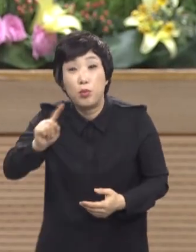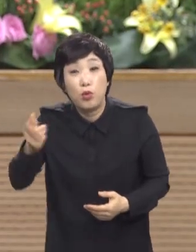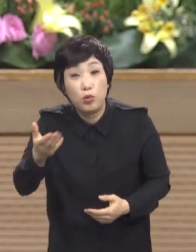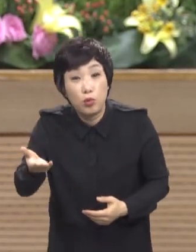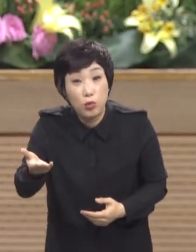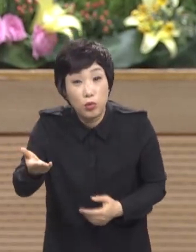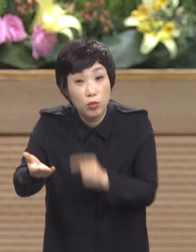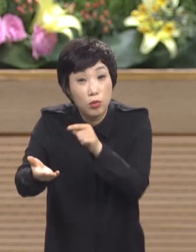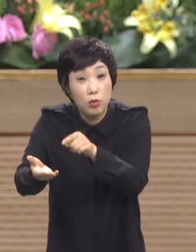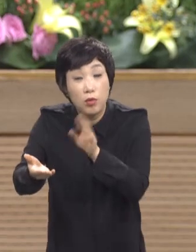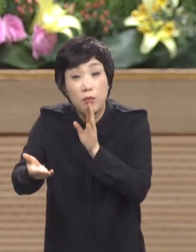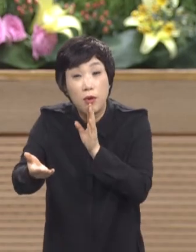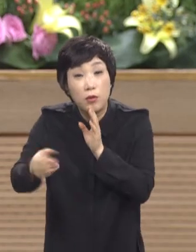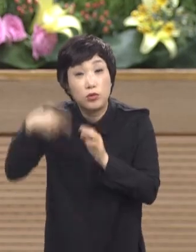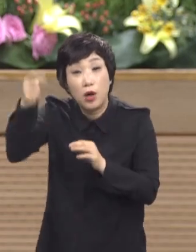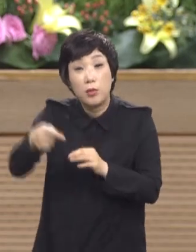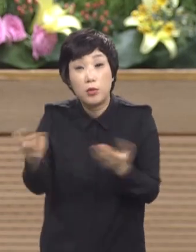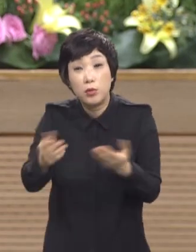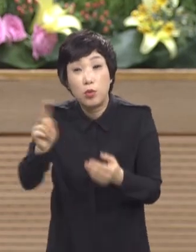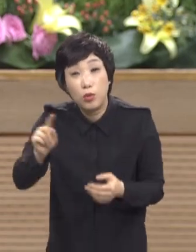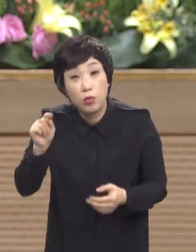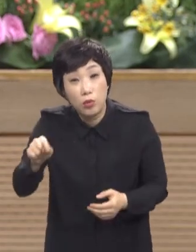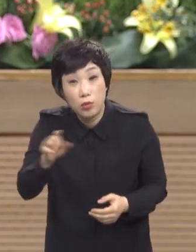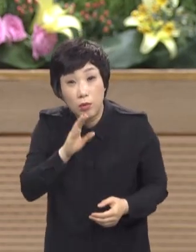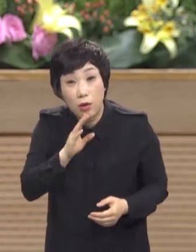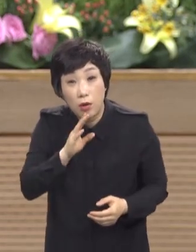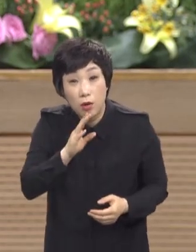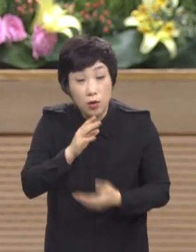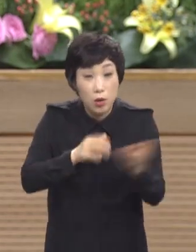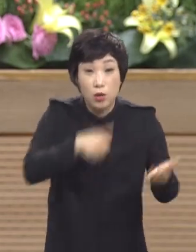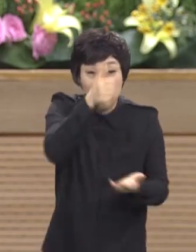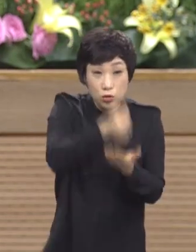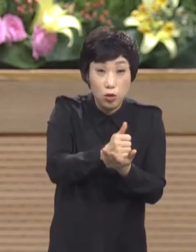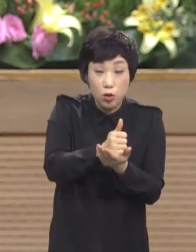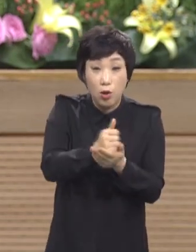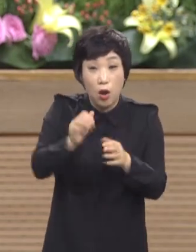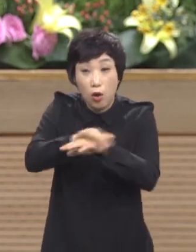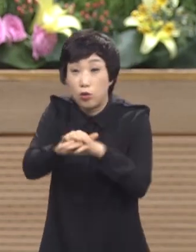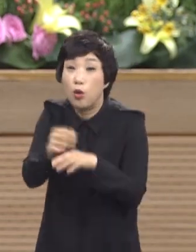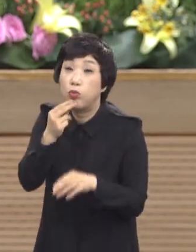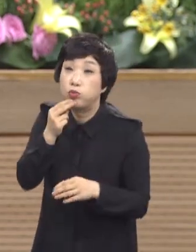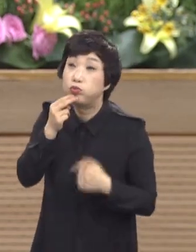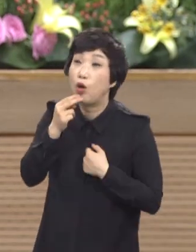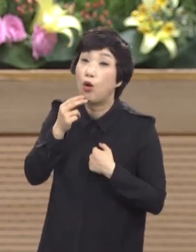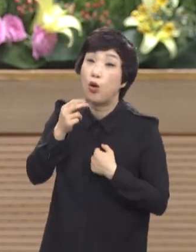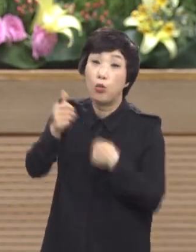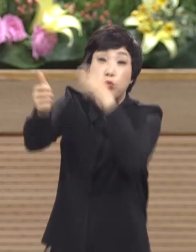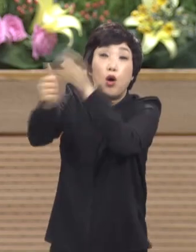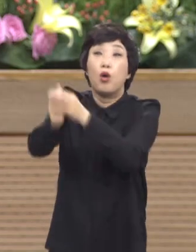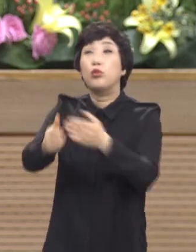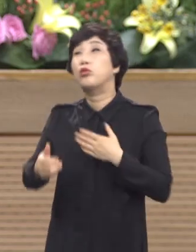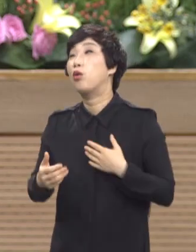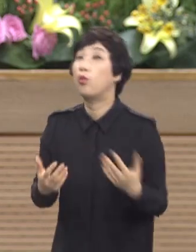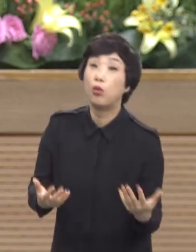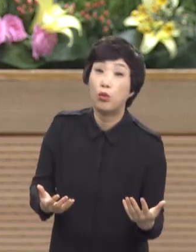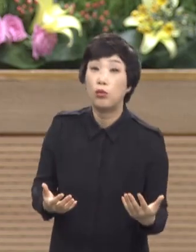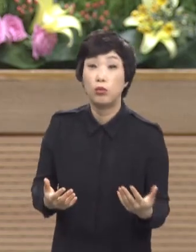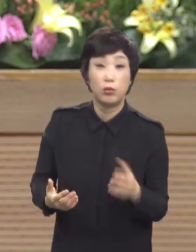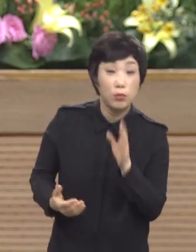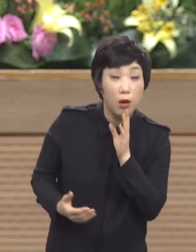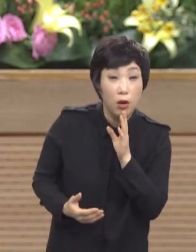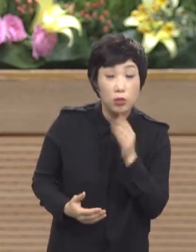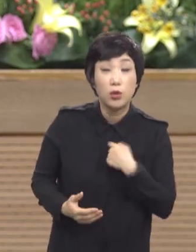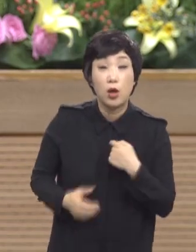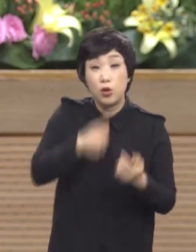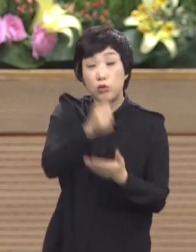어? 내놓으면 어떻게 하시려고? 죄를 무효시키지 않냐면 그건 내놔도 내 것인데, 내가 범죄한 죄인데